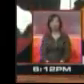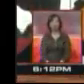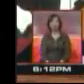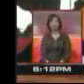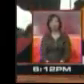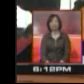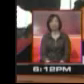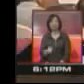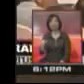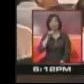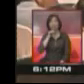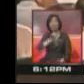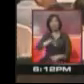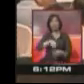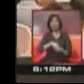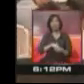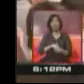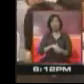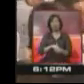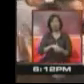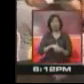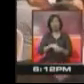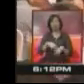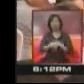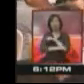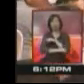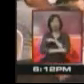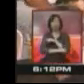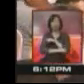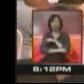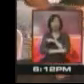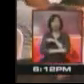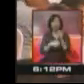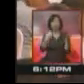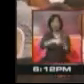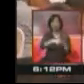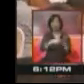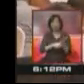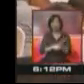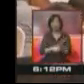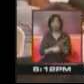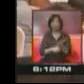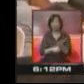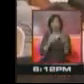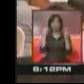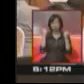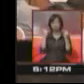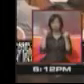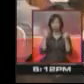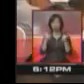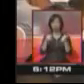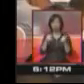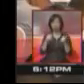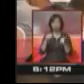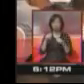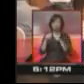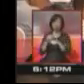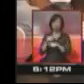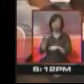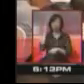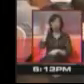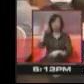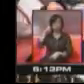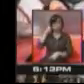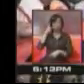electoral sabotage. Sakto ang litanya ni ERAP sa pakiusap ng liderato ng PNP na magkasundo na sina Zubiri at Senador Coco Pimentel na pumalit